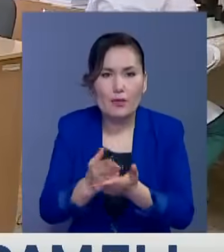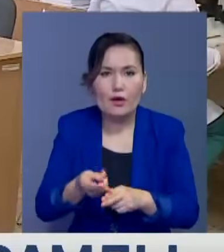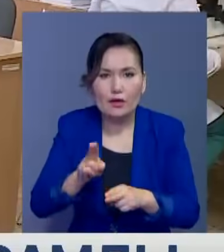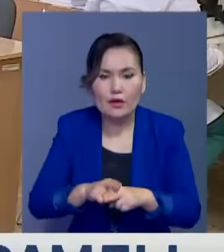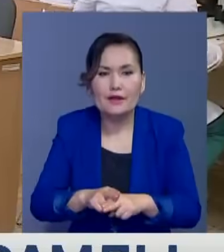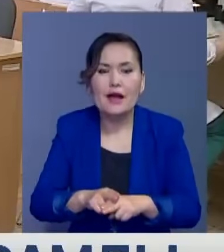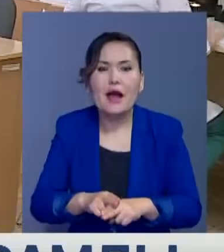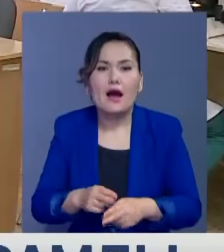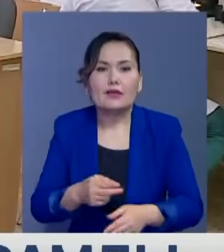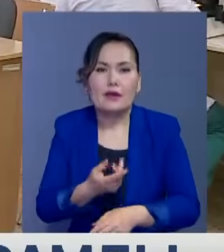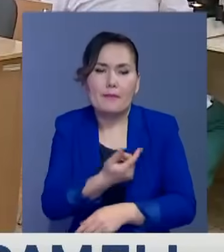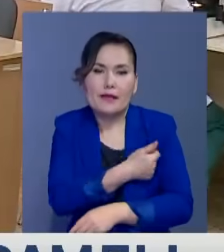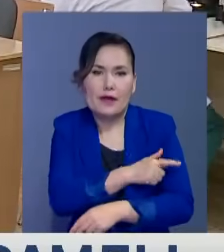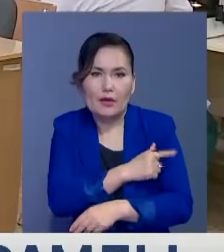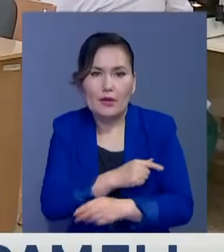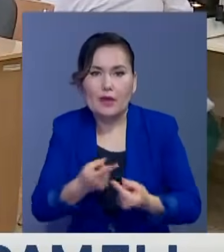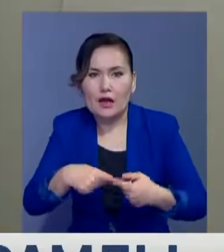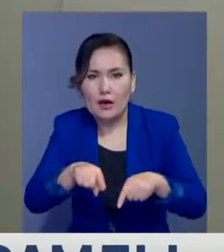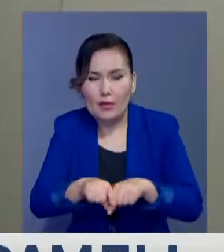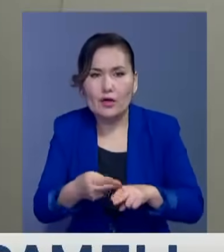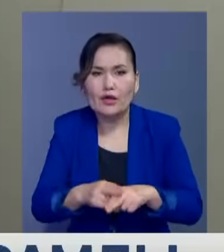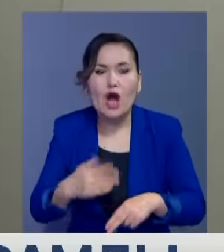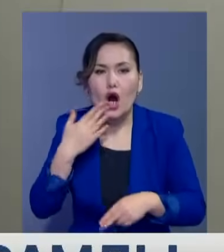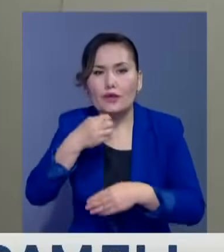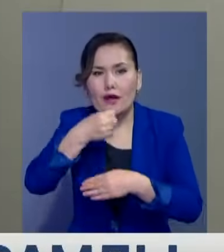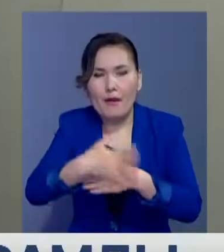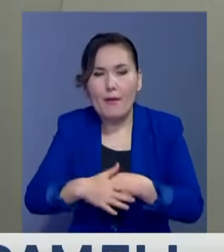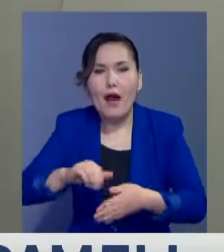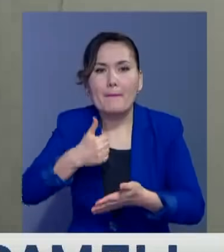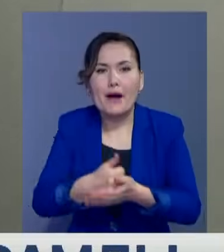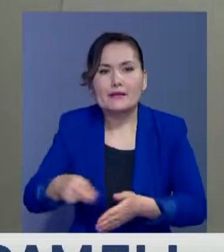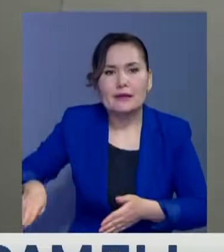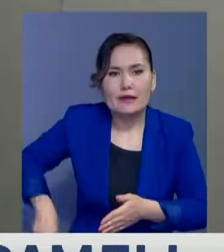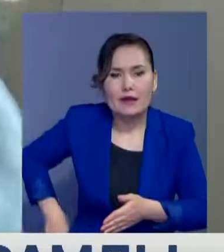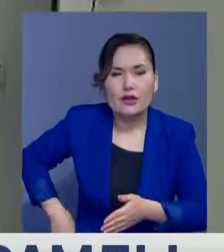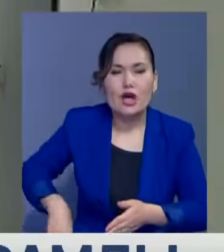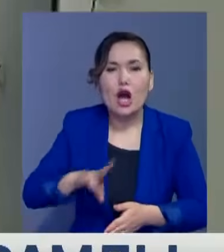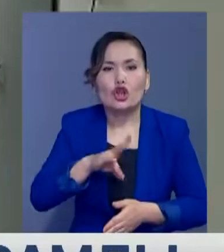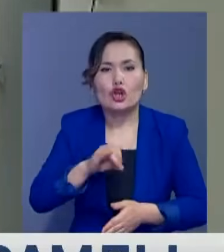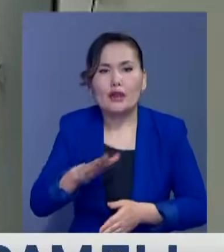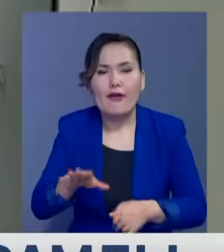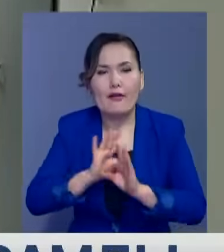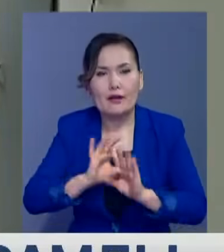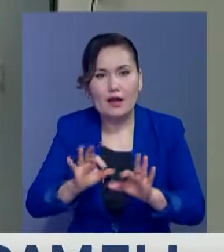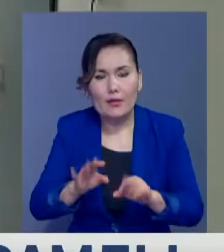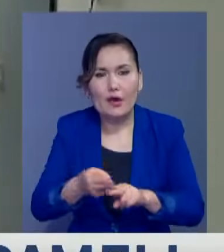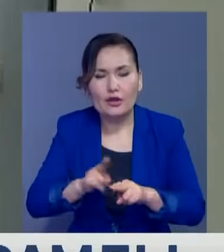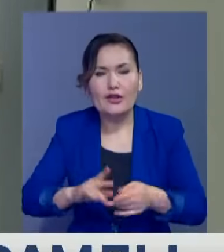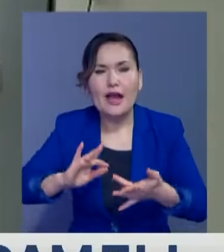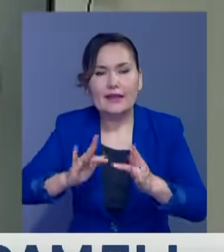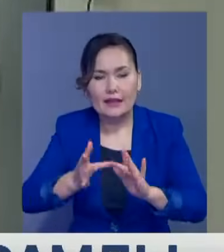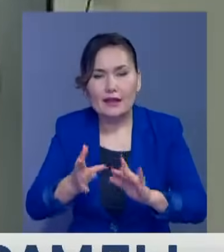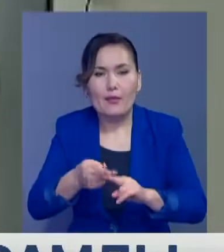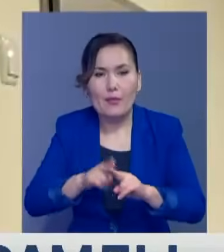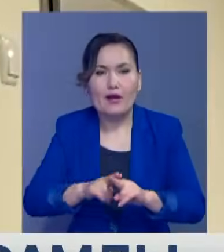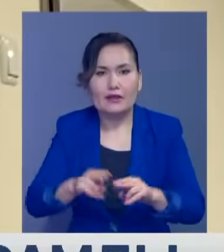жайында дәрілік заттар мен медициналық бұйымдарды сараптау ұлттық орталығының бас директоры Арнұр Нұртаев әлеуметтік желіде өткен